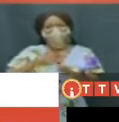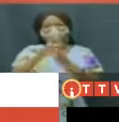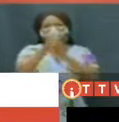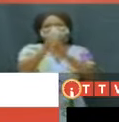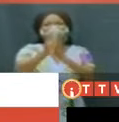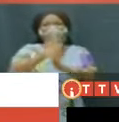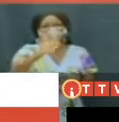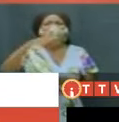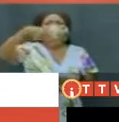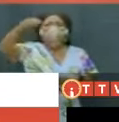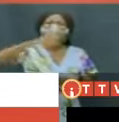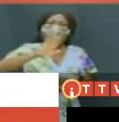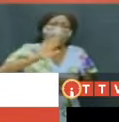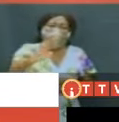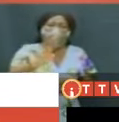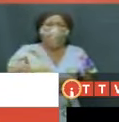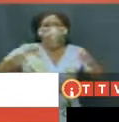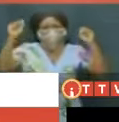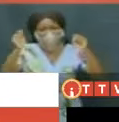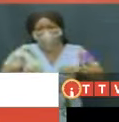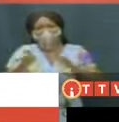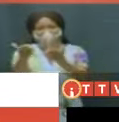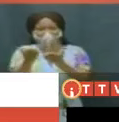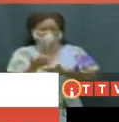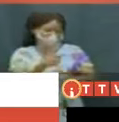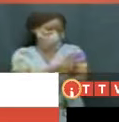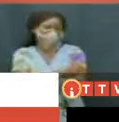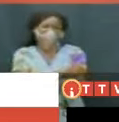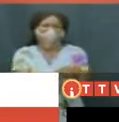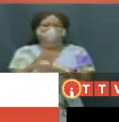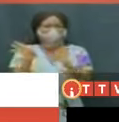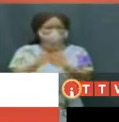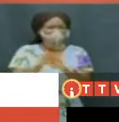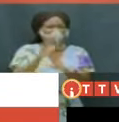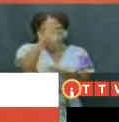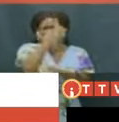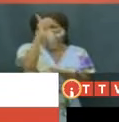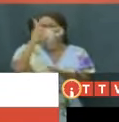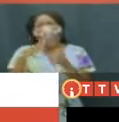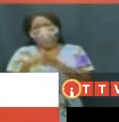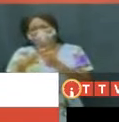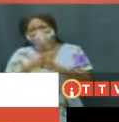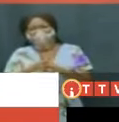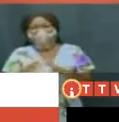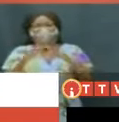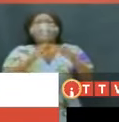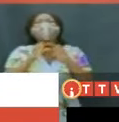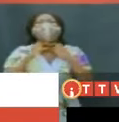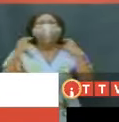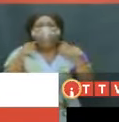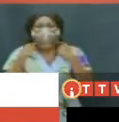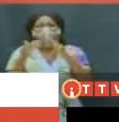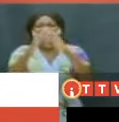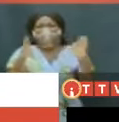wanu katemera ameneyu ndikulandira nawo pali mafumu ambirimbiri atsogolera mipingo